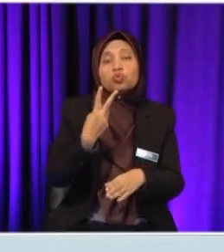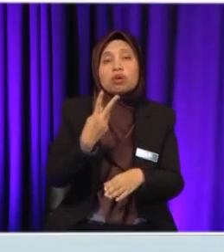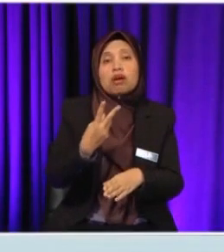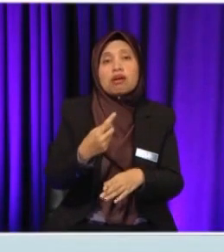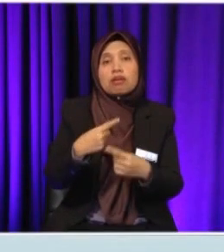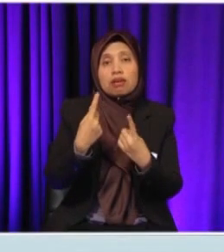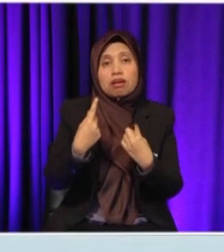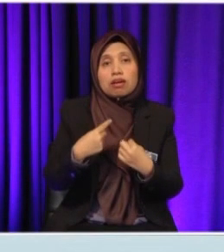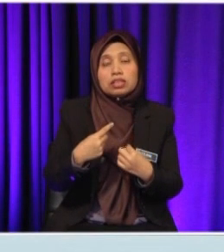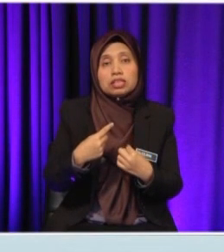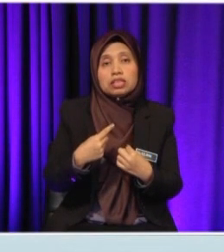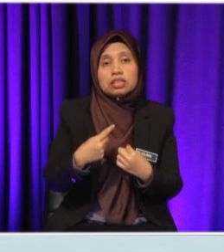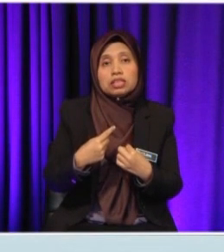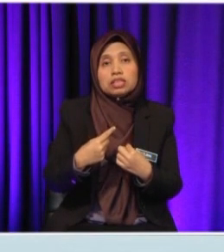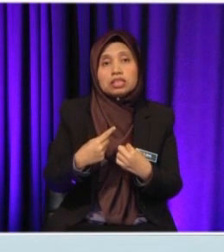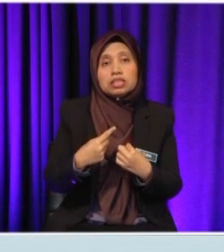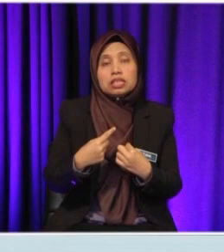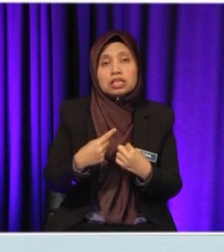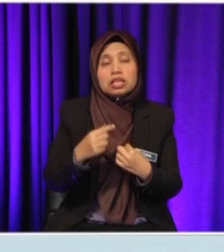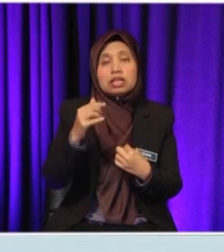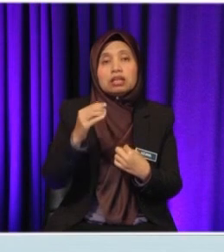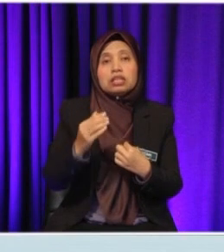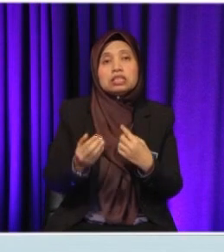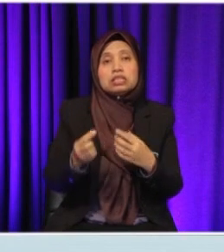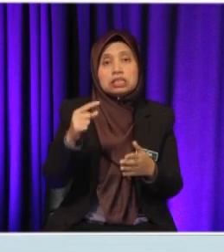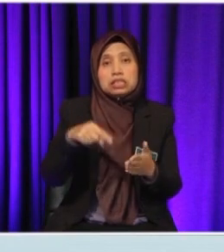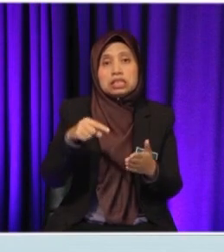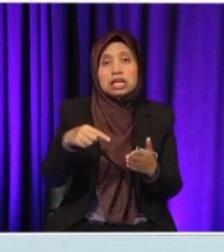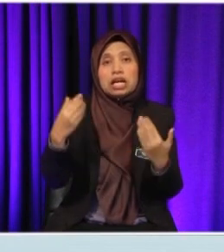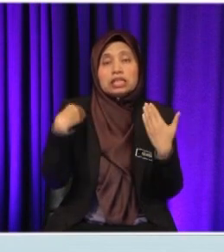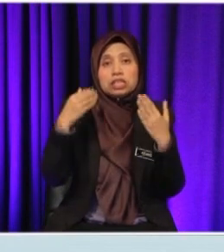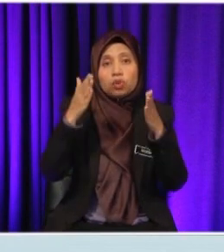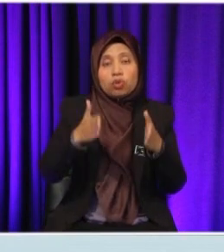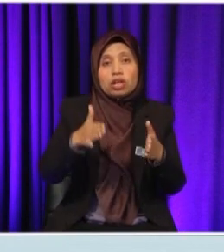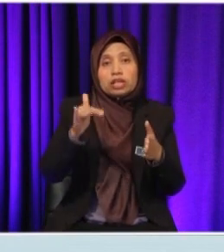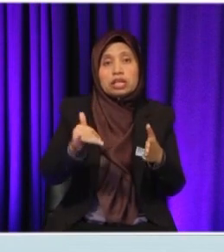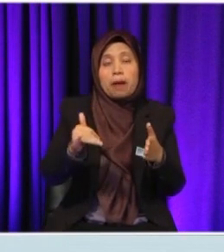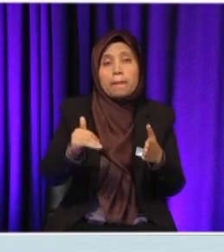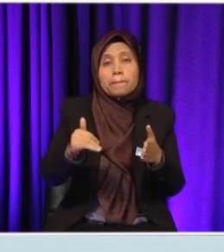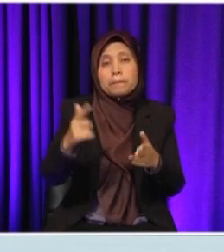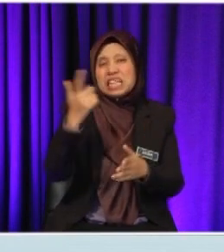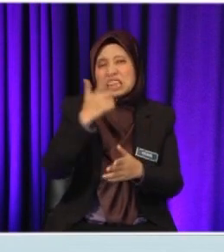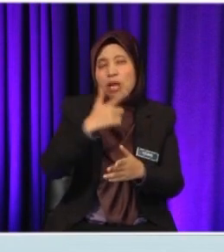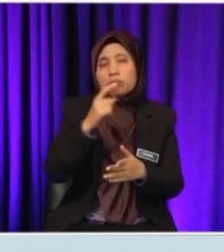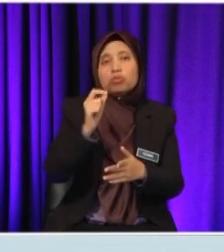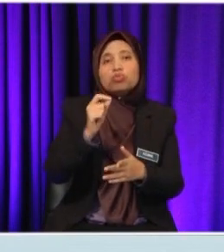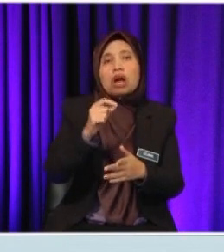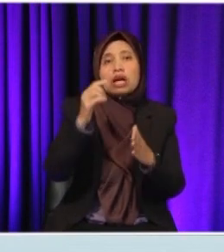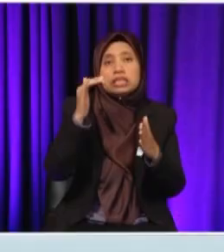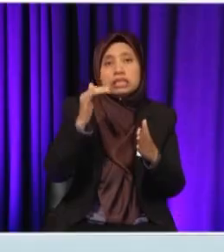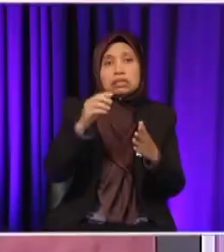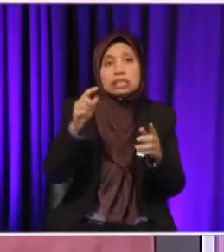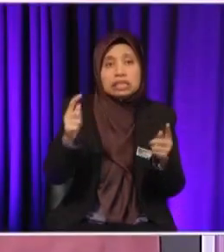tindakan perit itu dilihat agak keterlaluan. Maknanya di sini ada pihak yang mempetikaikan tindakan yang